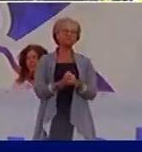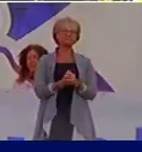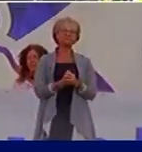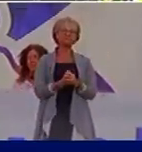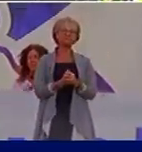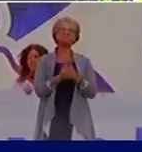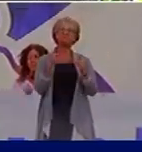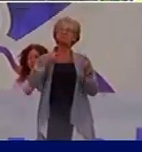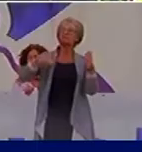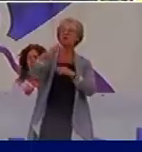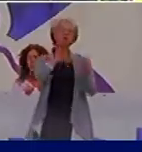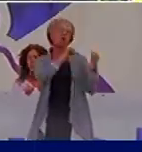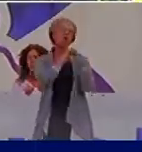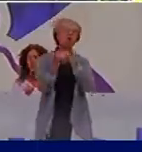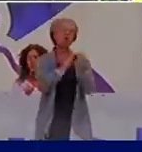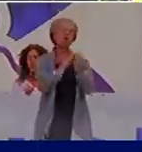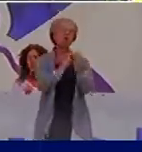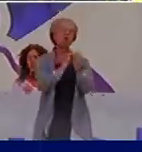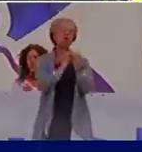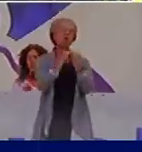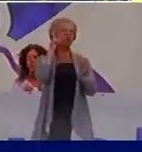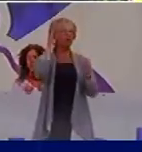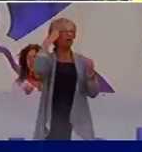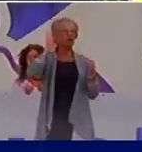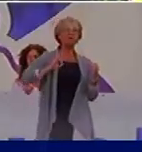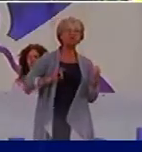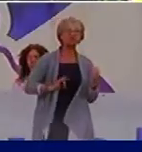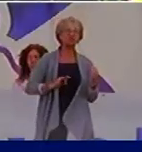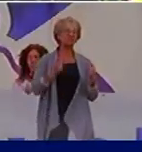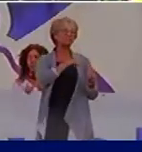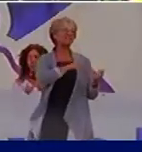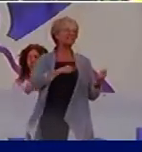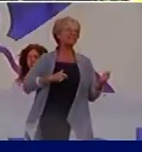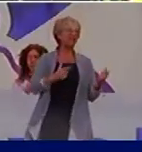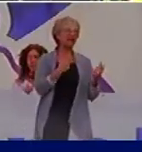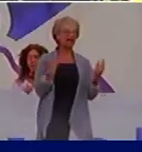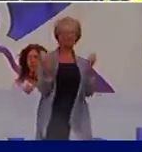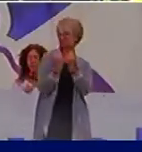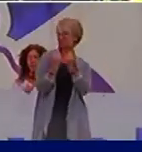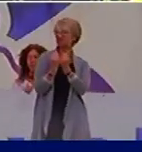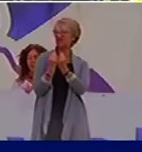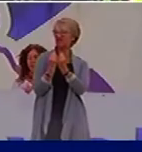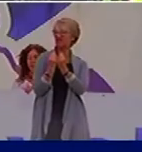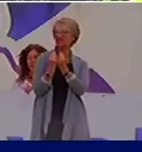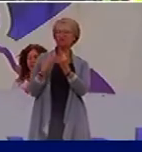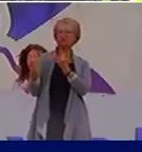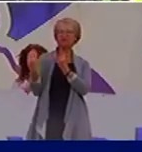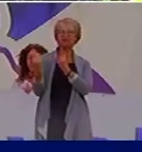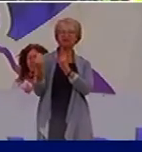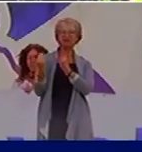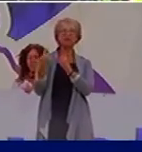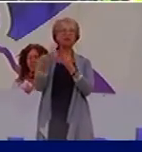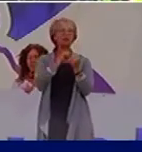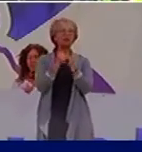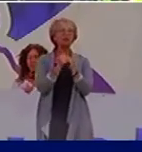Noi lottiamo insieme alle forze dell'ordine, insieme ai sindacati che stanno dalla nostra parte delle forze dell'ordine, perché